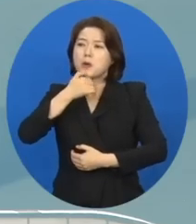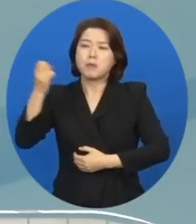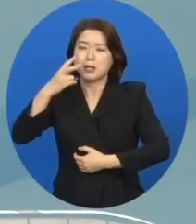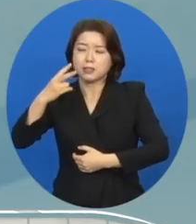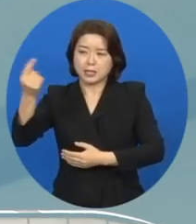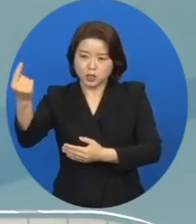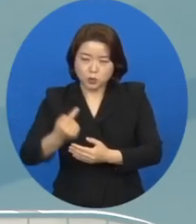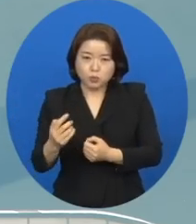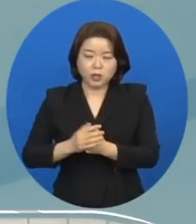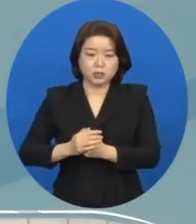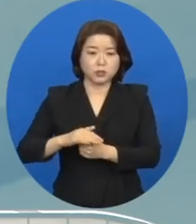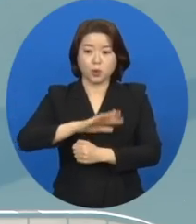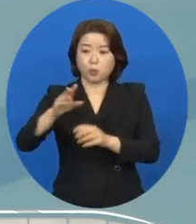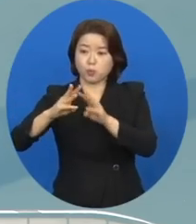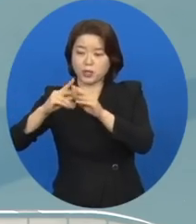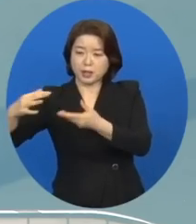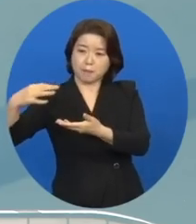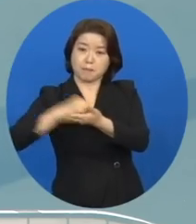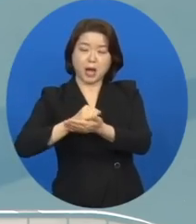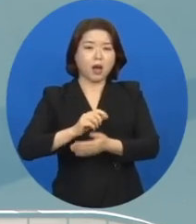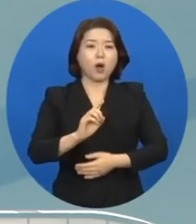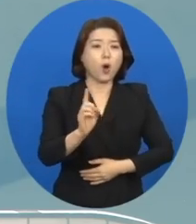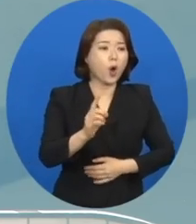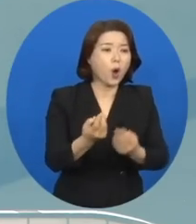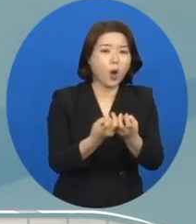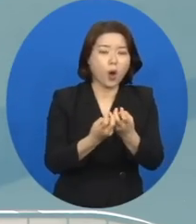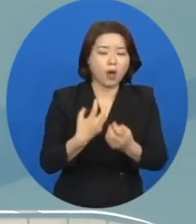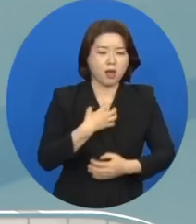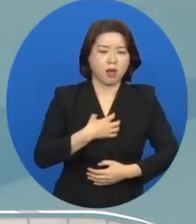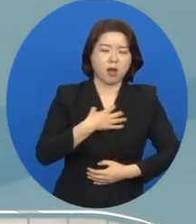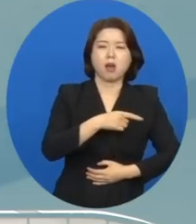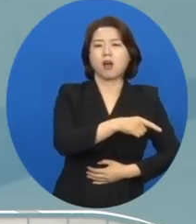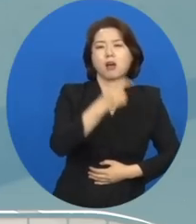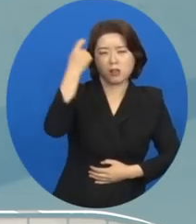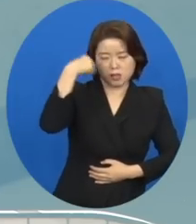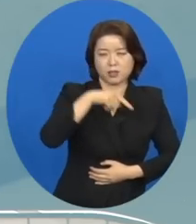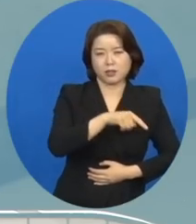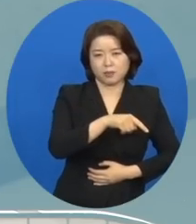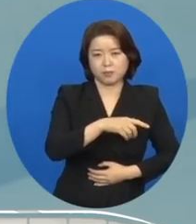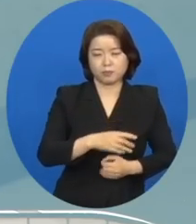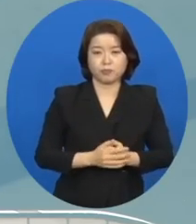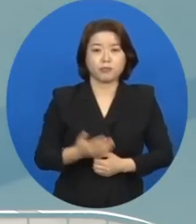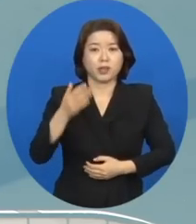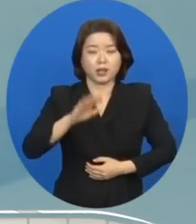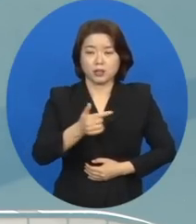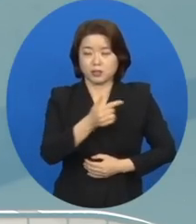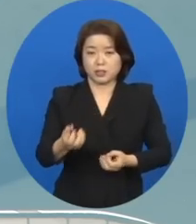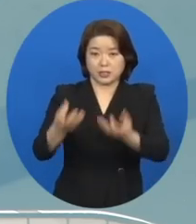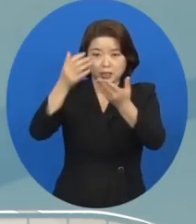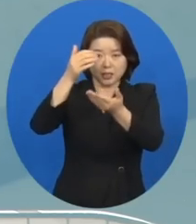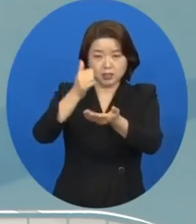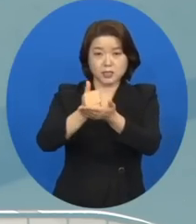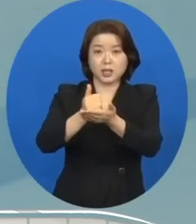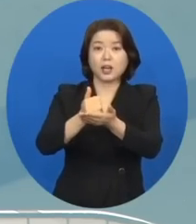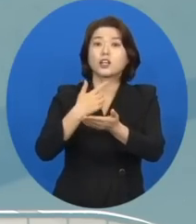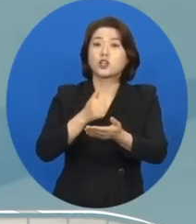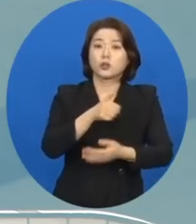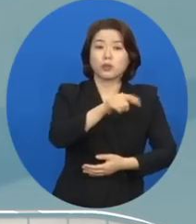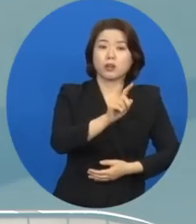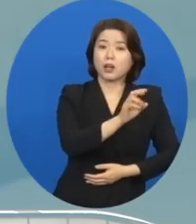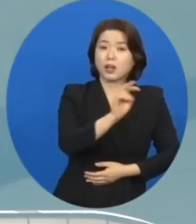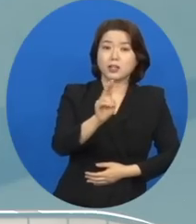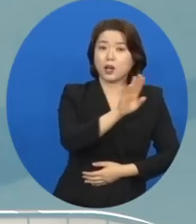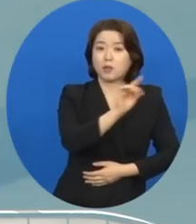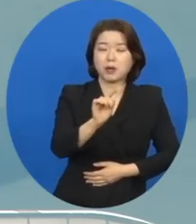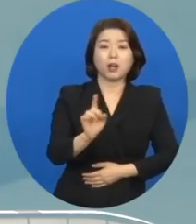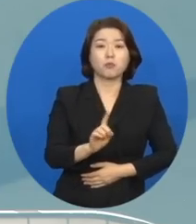우리 땅을 짓밟으면 어떡하냐, 그런 걱정이 든 것입니다. 그러나 대제사장이었던 가야바가 뭘 그렇게